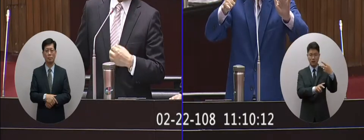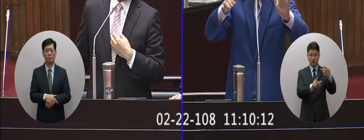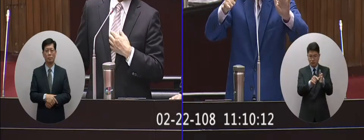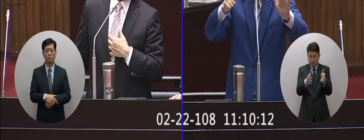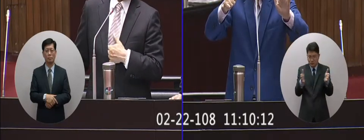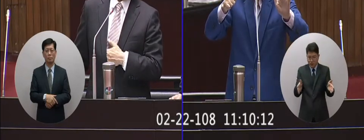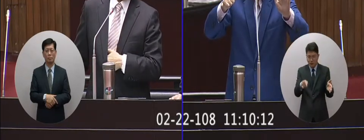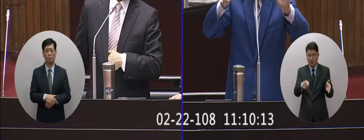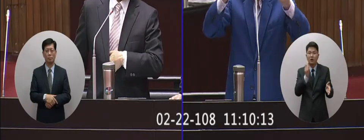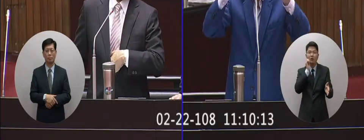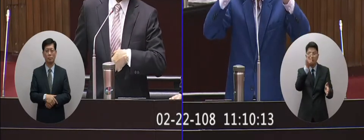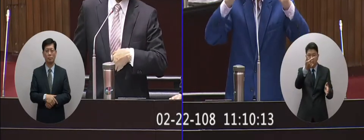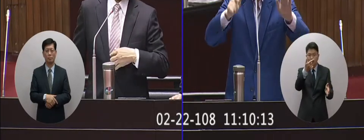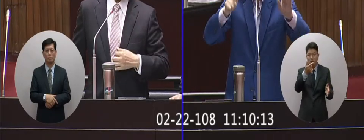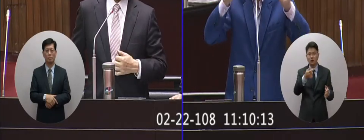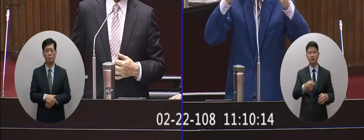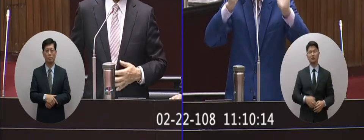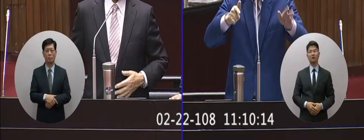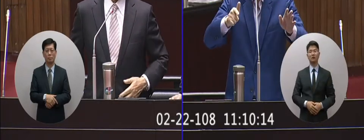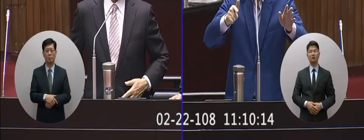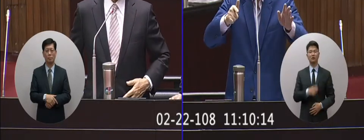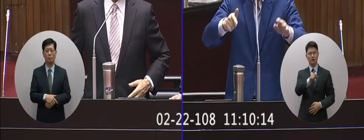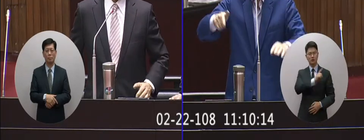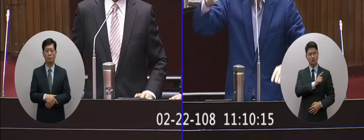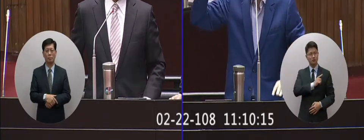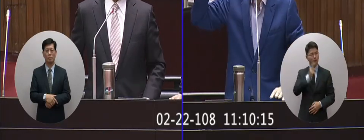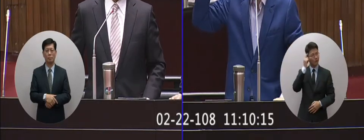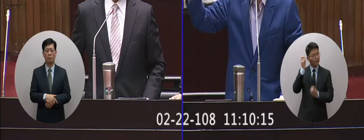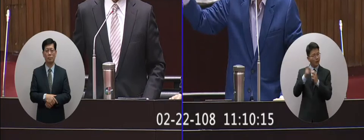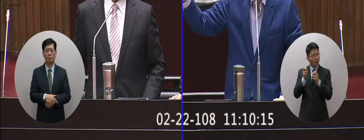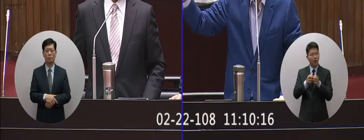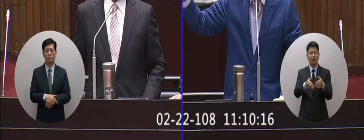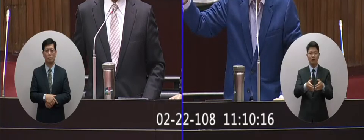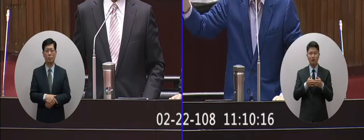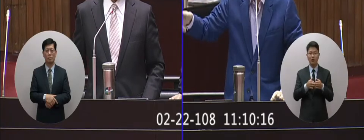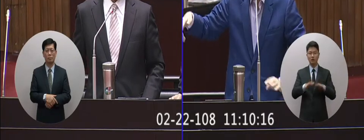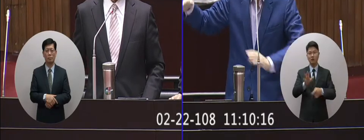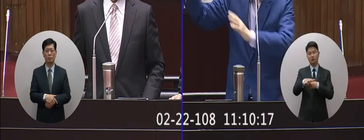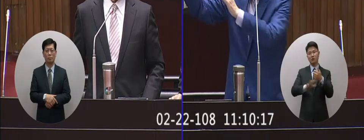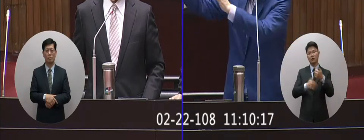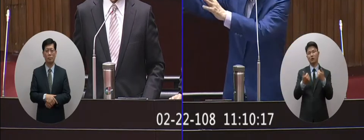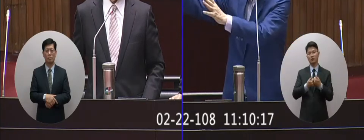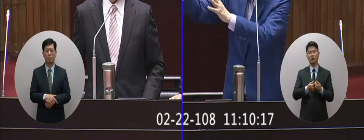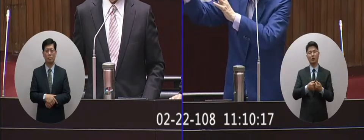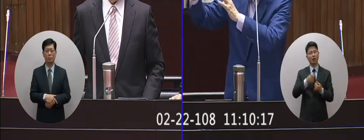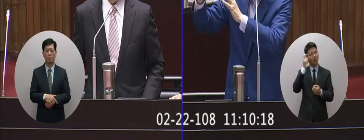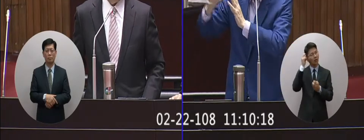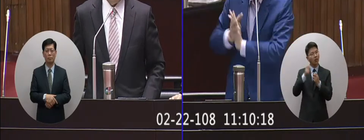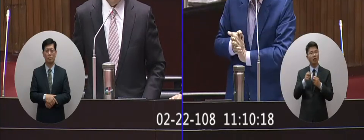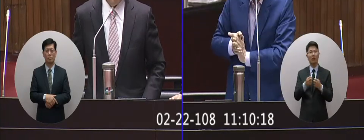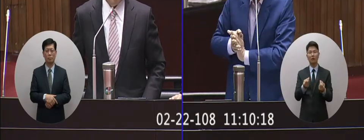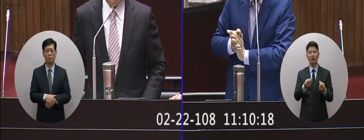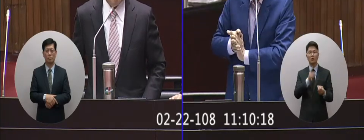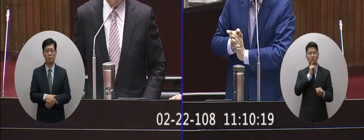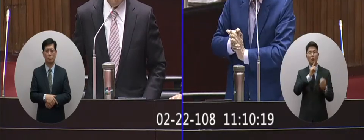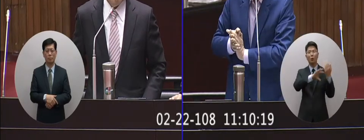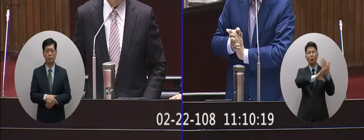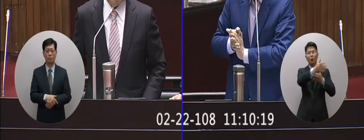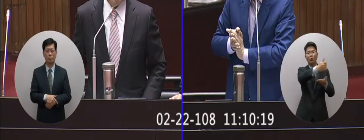了。你怎么样也要想出办法，现在农委会居然想出办法说我要去进